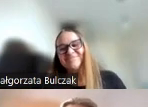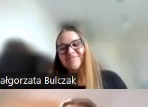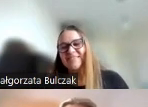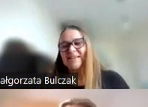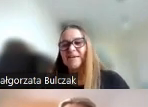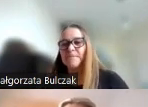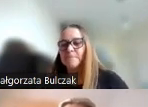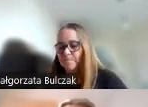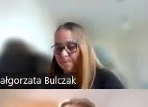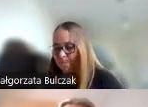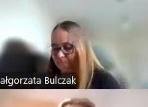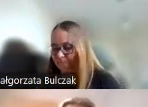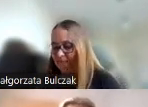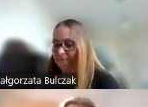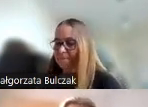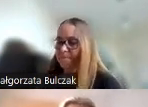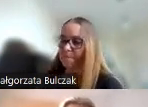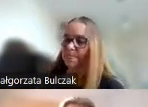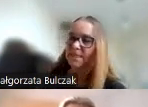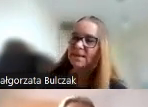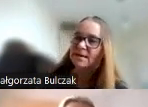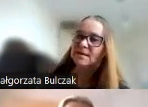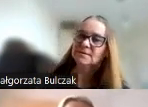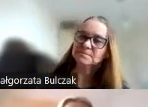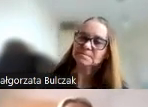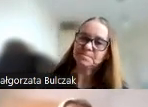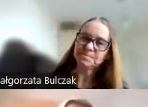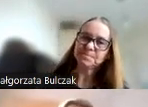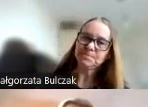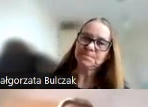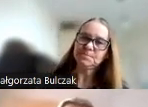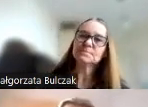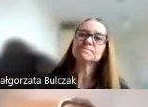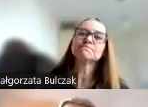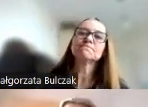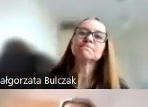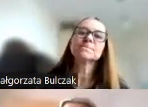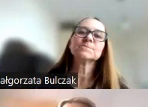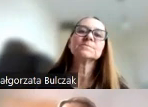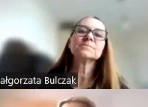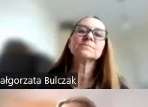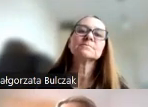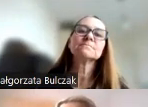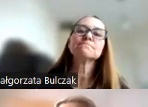dziękuję za niezwykle ciekawą perspektywę rodzica właśnie,